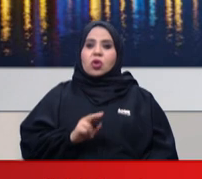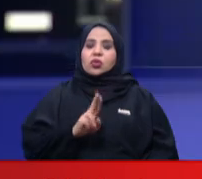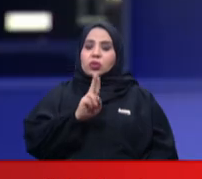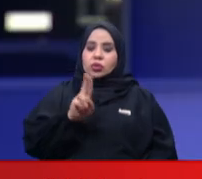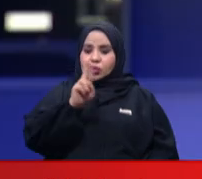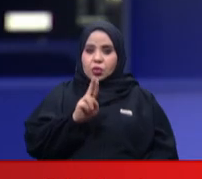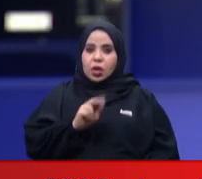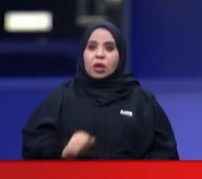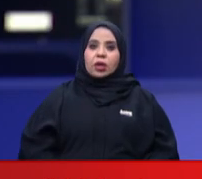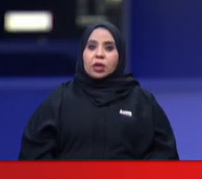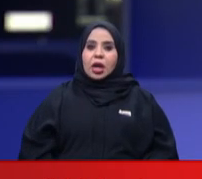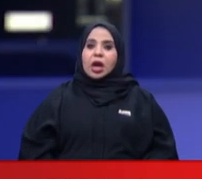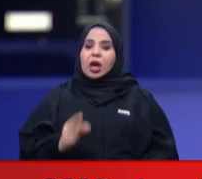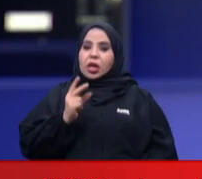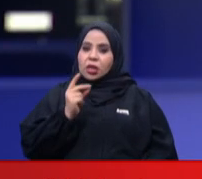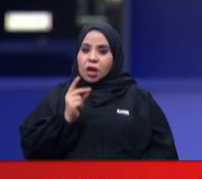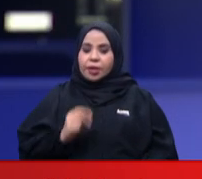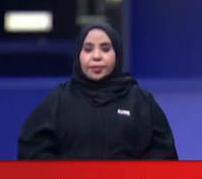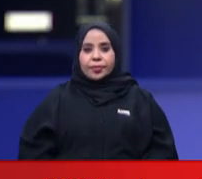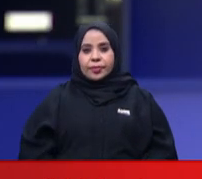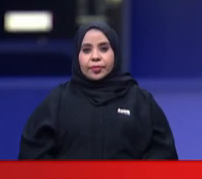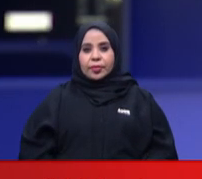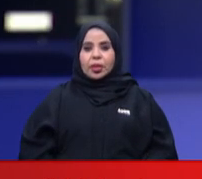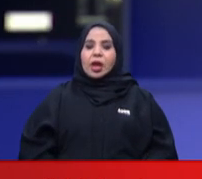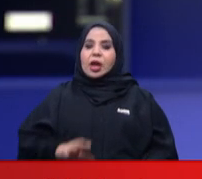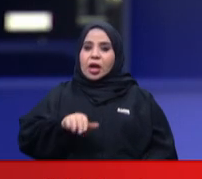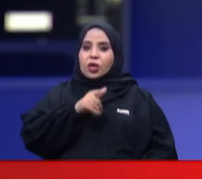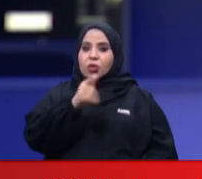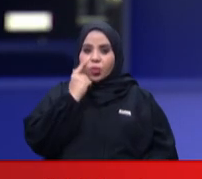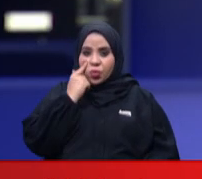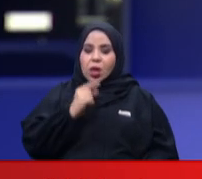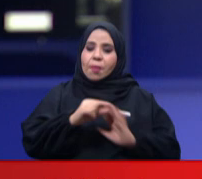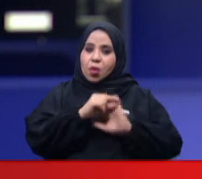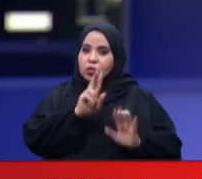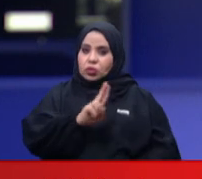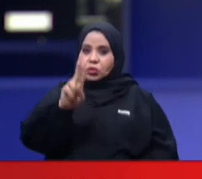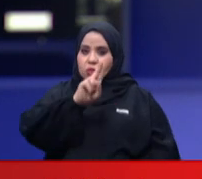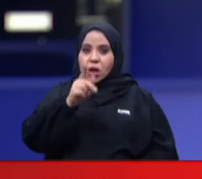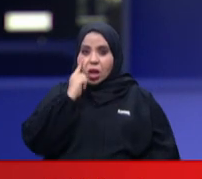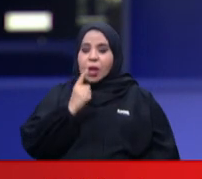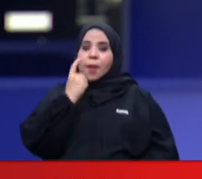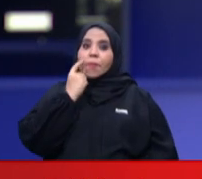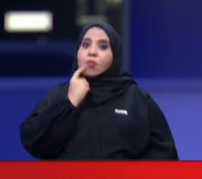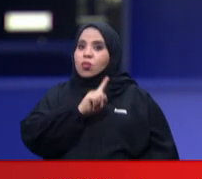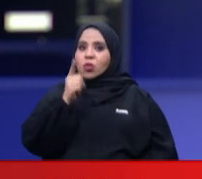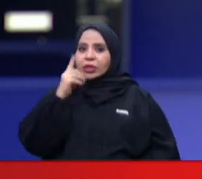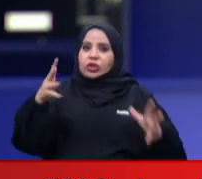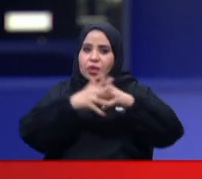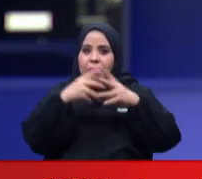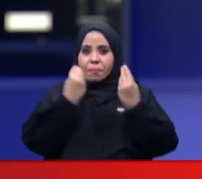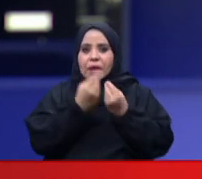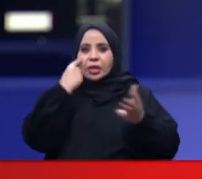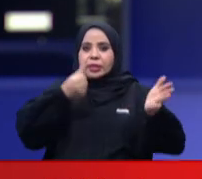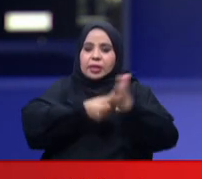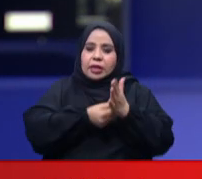أستاذ إيمان، هناك أيضا من يعني يجمع معاشين تقاعديين، حيث ورد في المرسوم بعدم الجمع بين